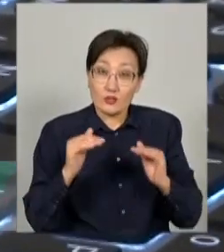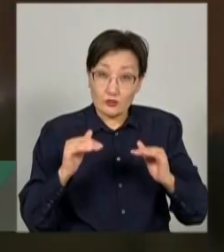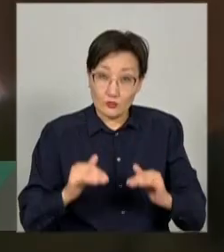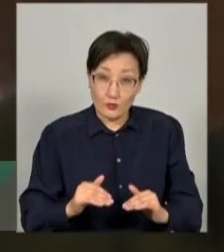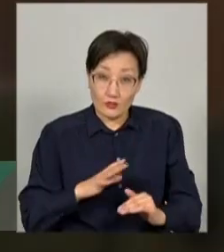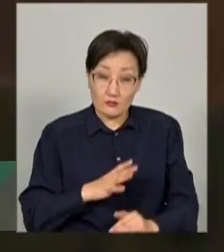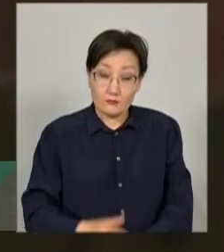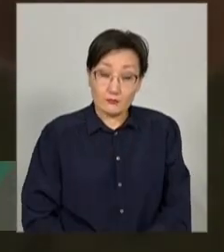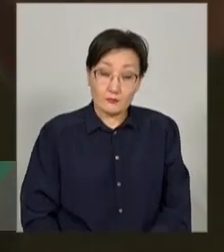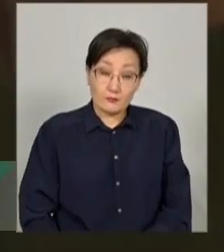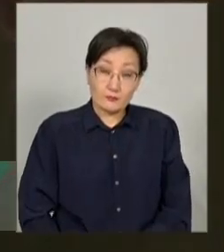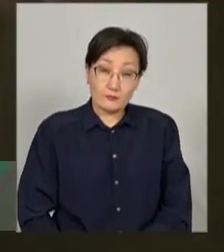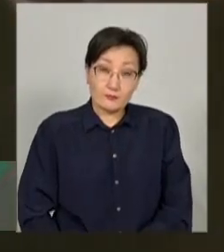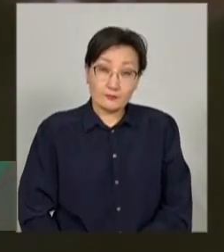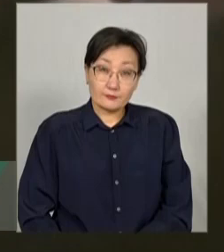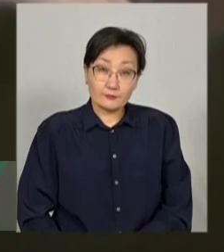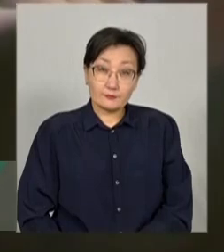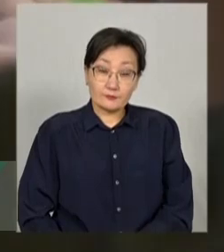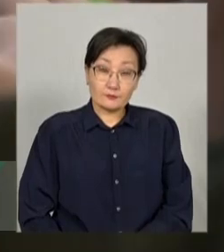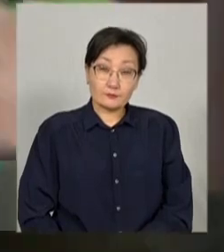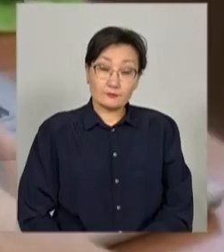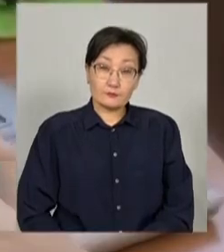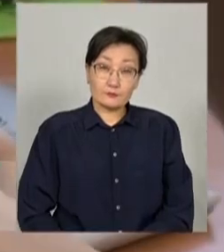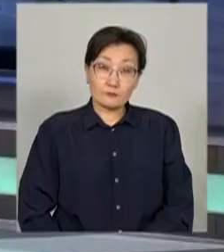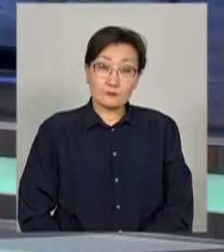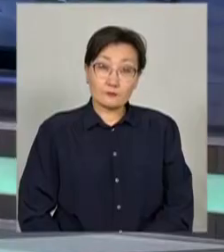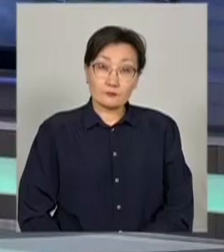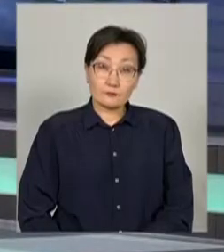Кәмшат Мұхамеджан, Ринат Өтеев, Алматы арнасы, Астана.